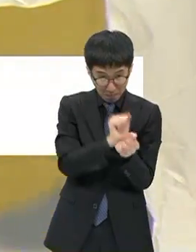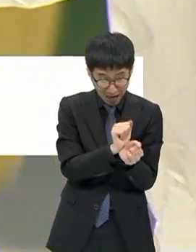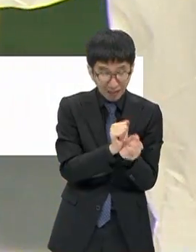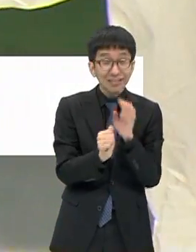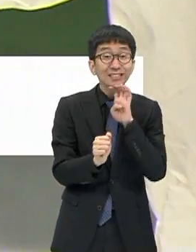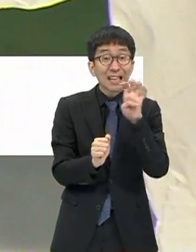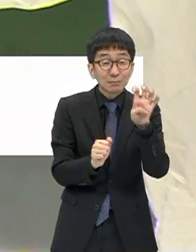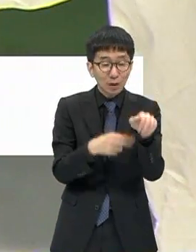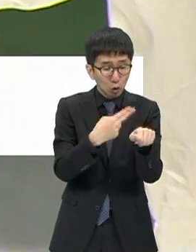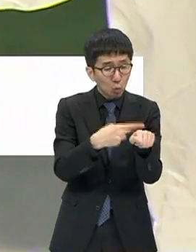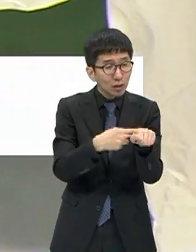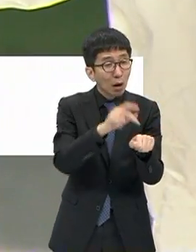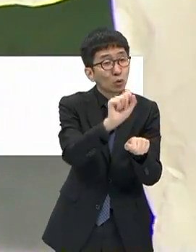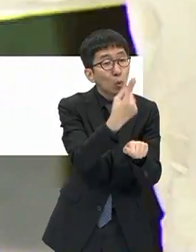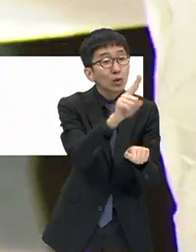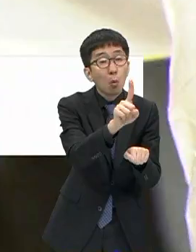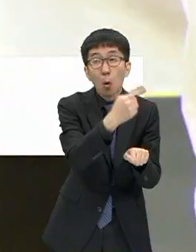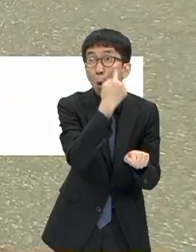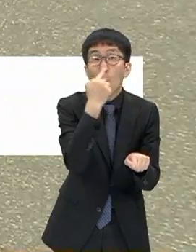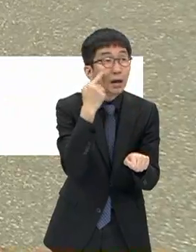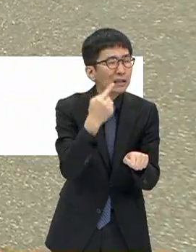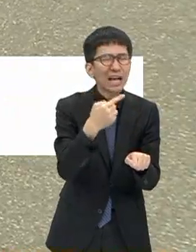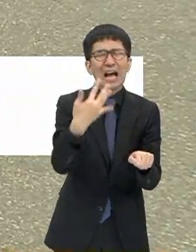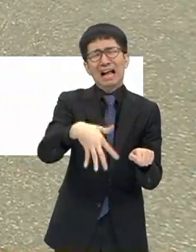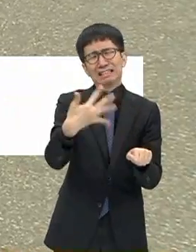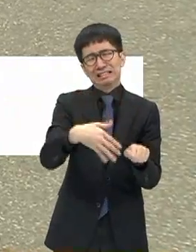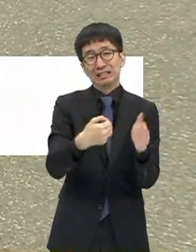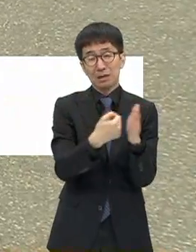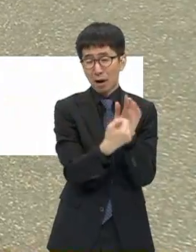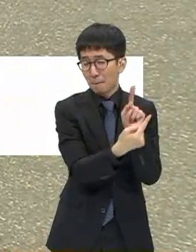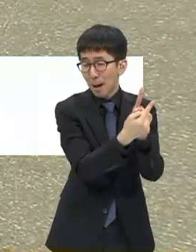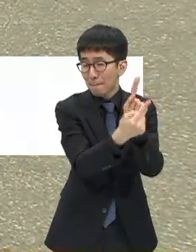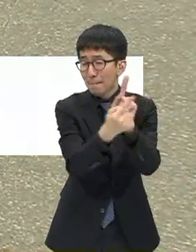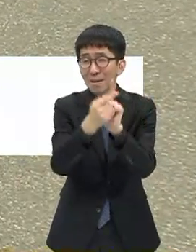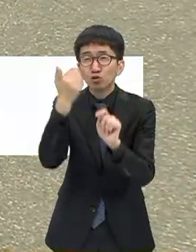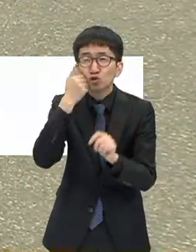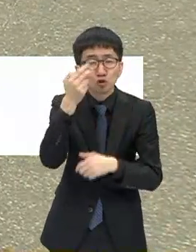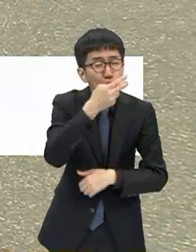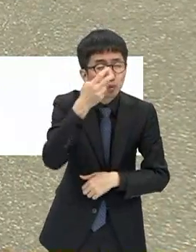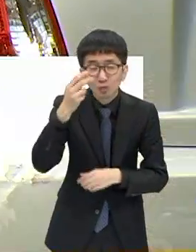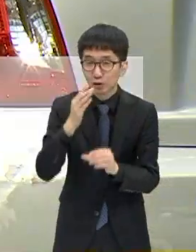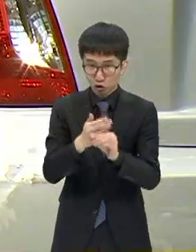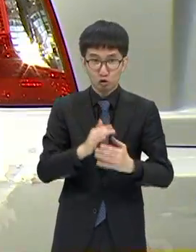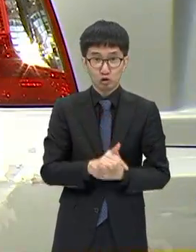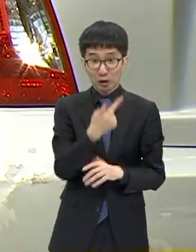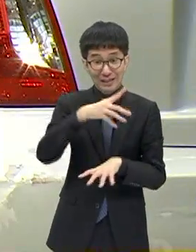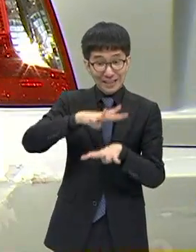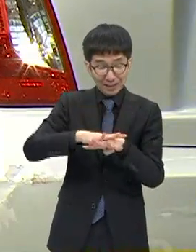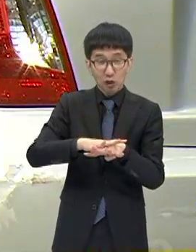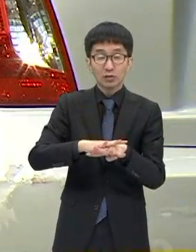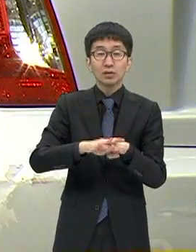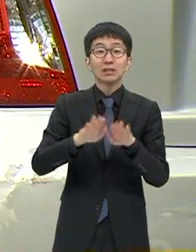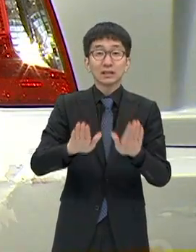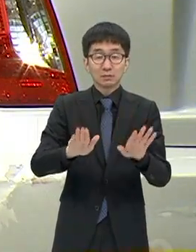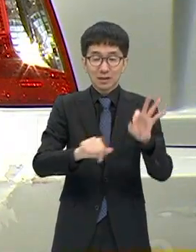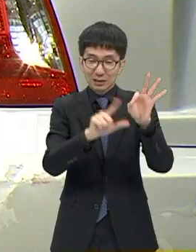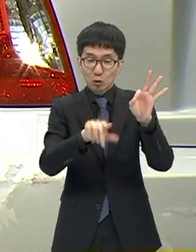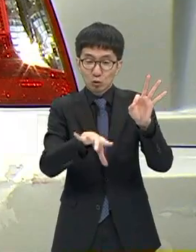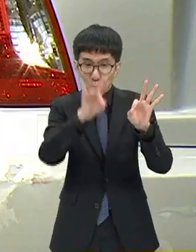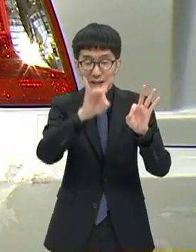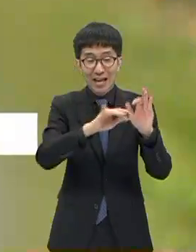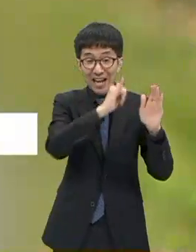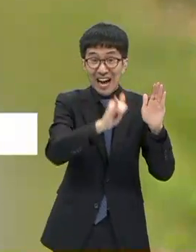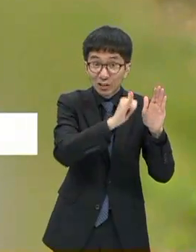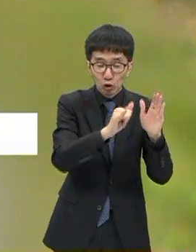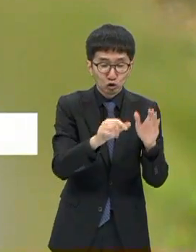감염 경로가 드러나지 않은 만큼 정밀 역학조사를 진행하고 있습니다. 대전에서는 이달 초에도 추석 연휴 기간